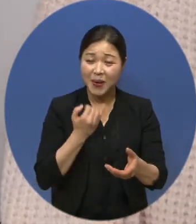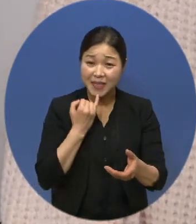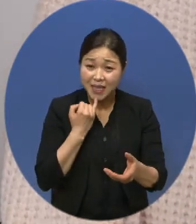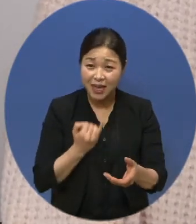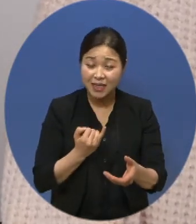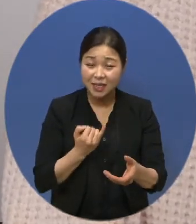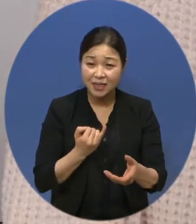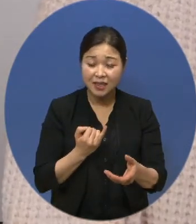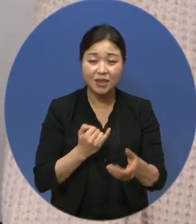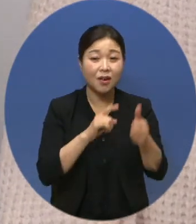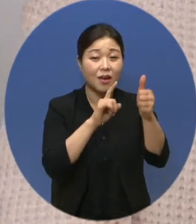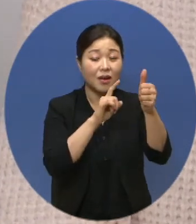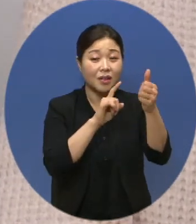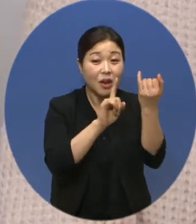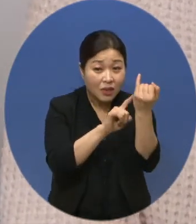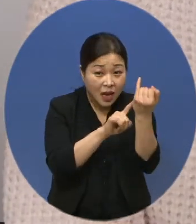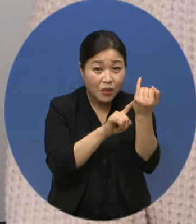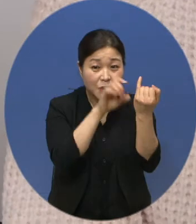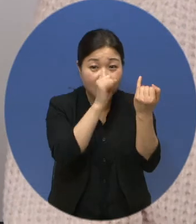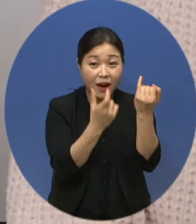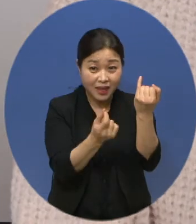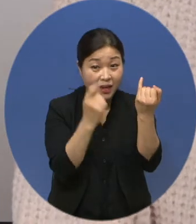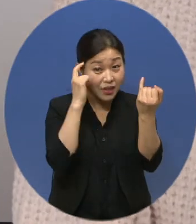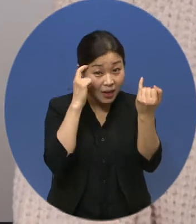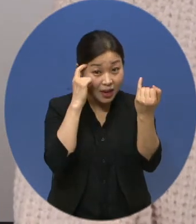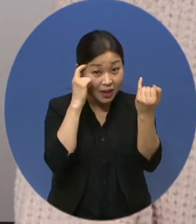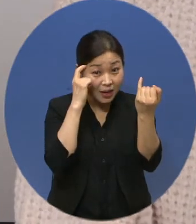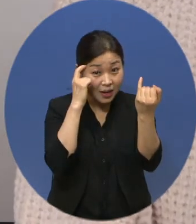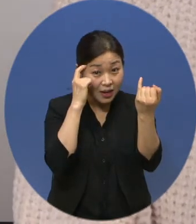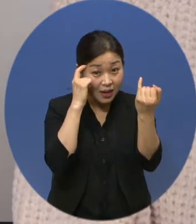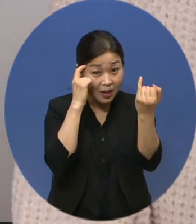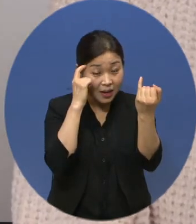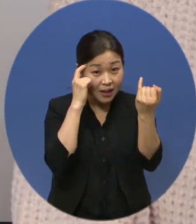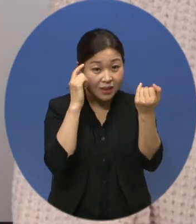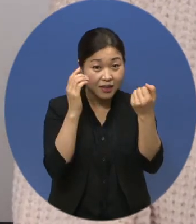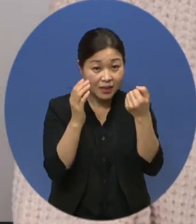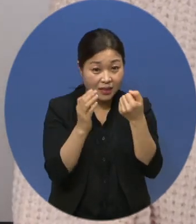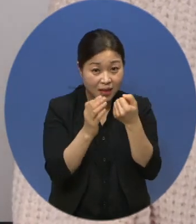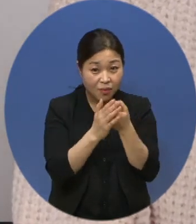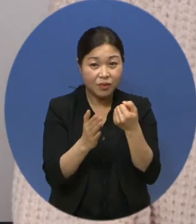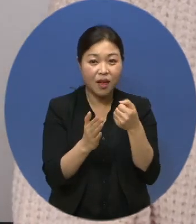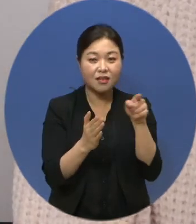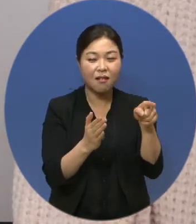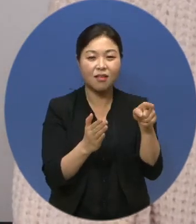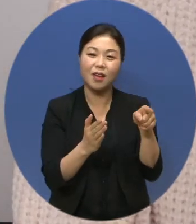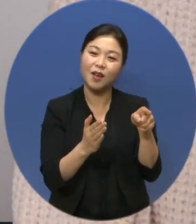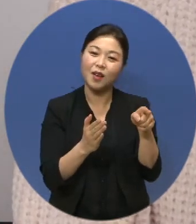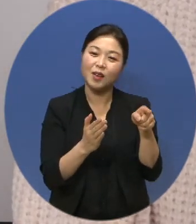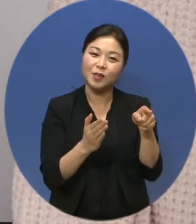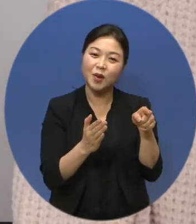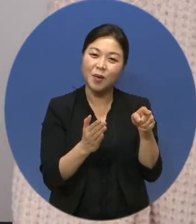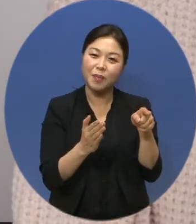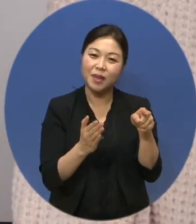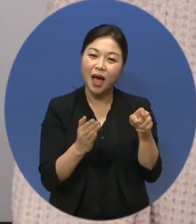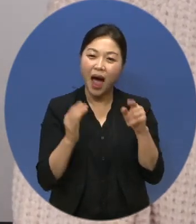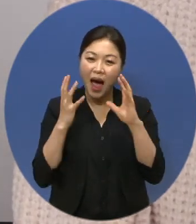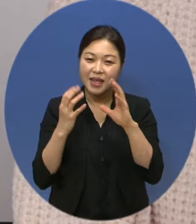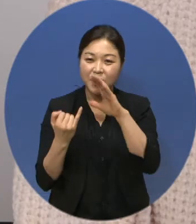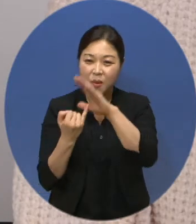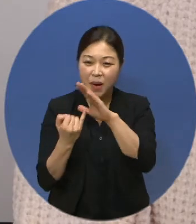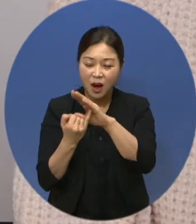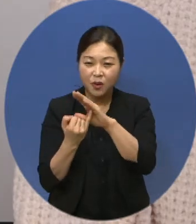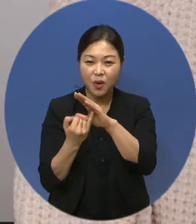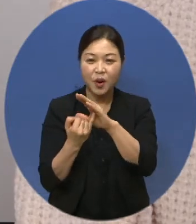생각을 했고 가장 좀 대척점에 있는 이렇게 몸을 가진 사람이었으면 좋겠다는 생각을 해서 이제 지규라는